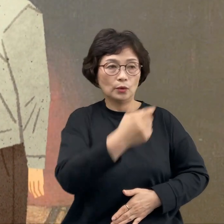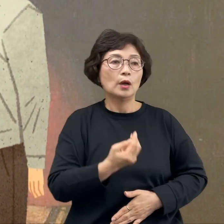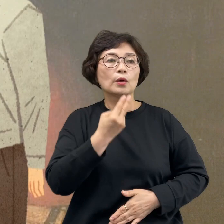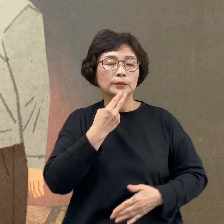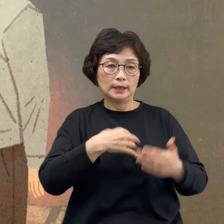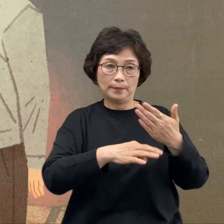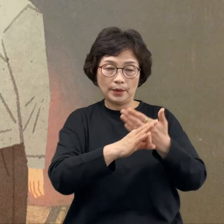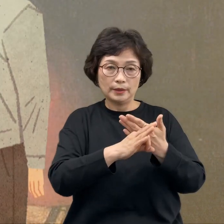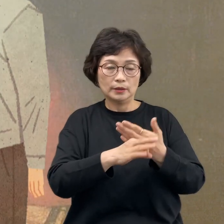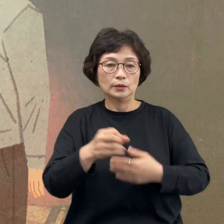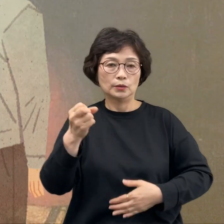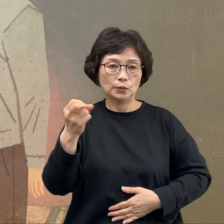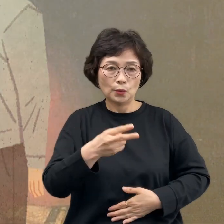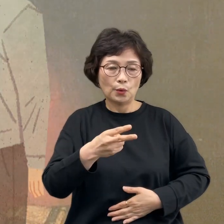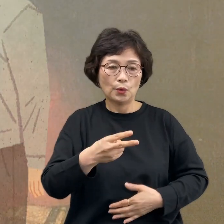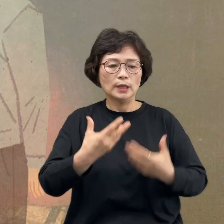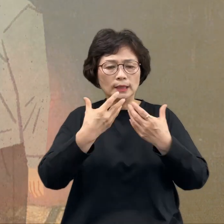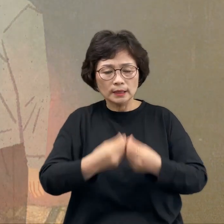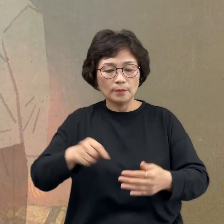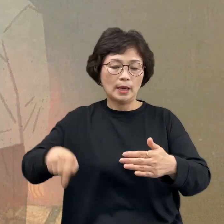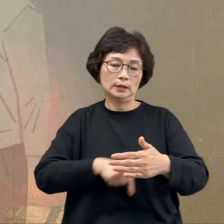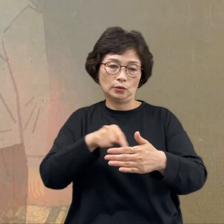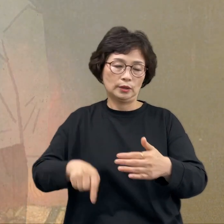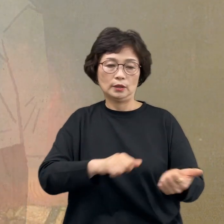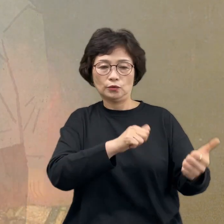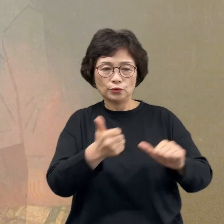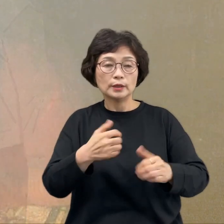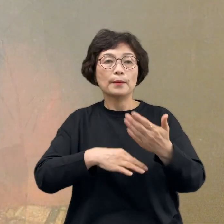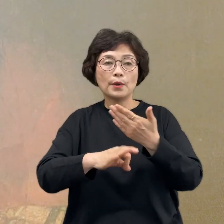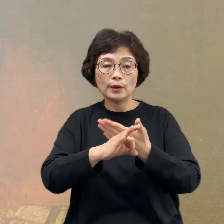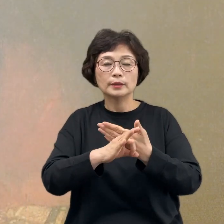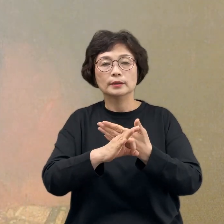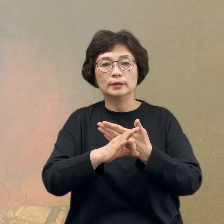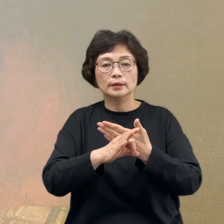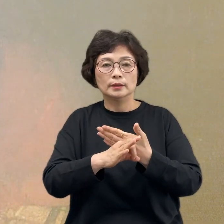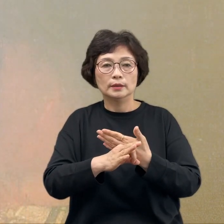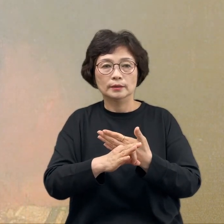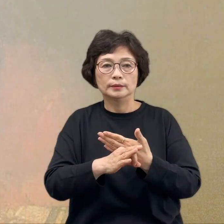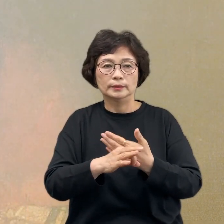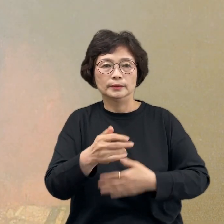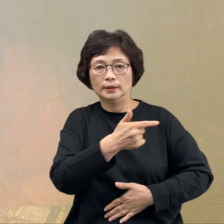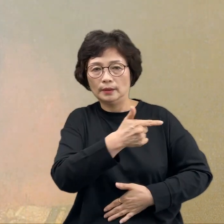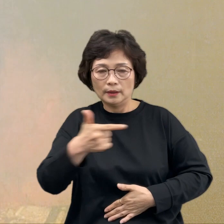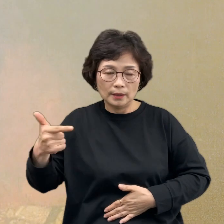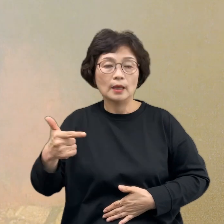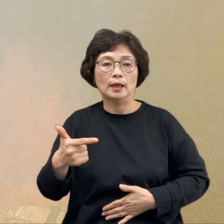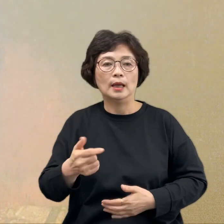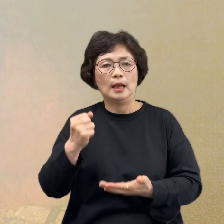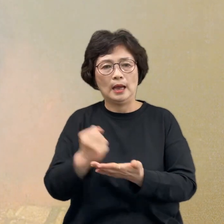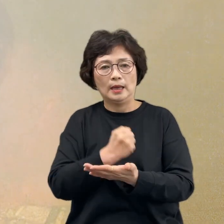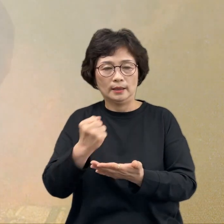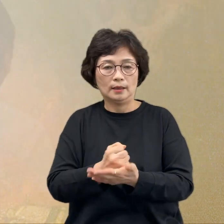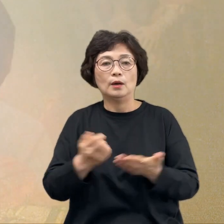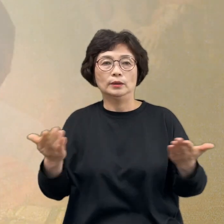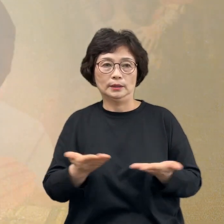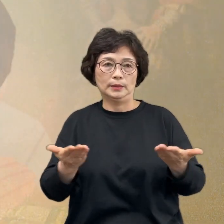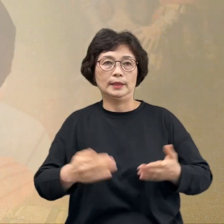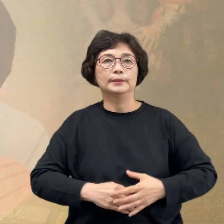않았다면, 그리고는 절망 속에서 죽었다면 얼마나 안타까운 일이었을까요?